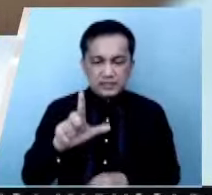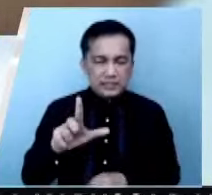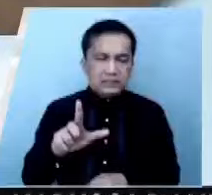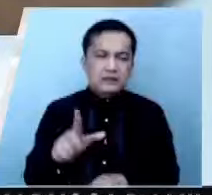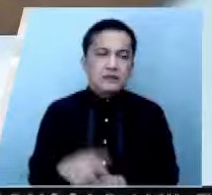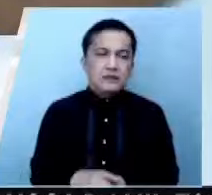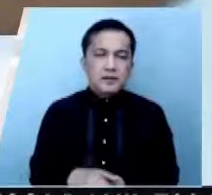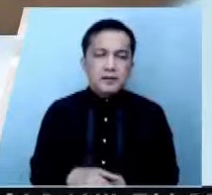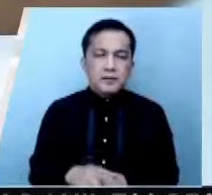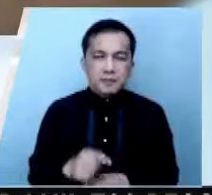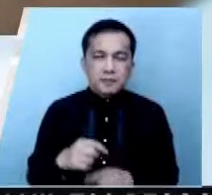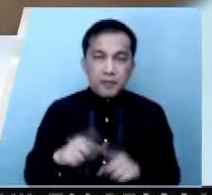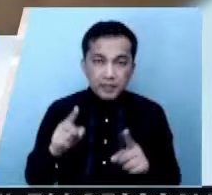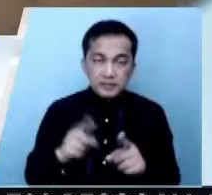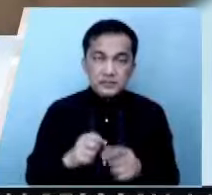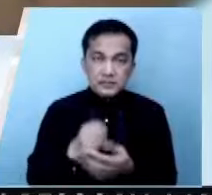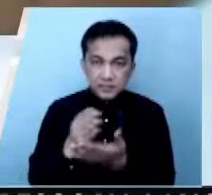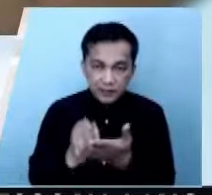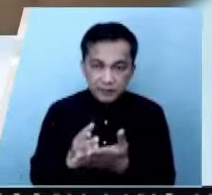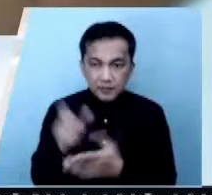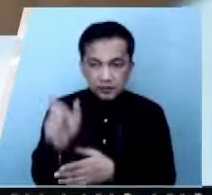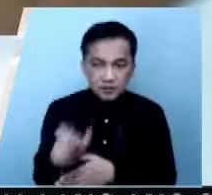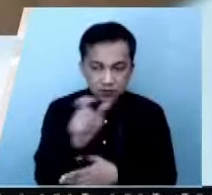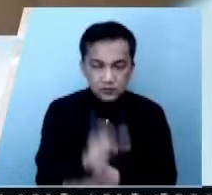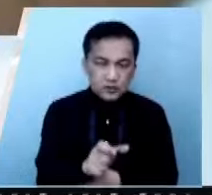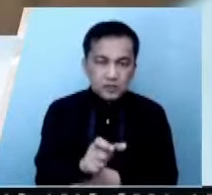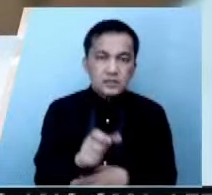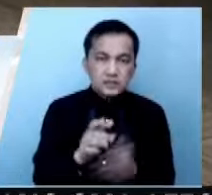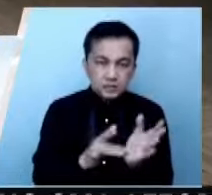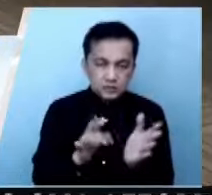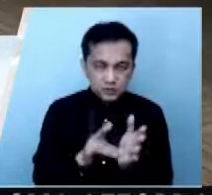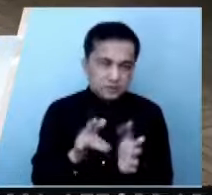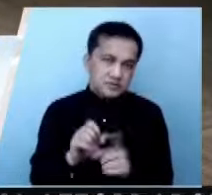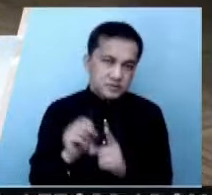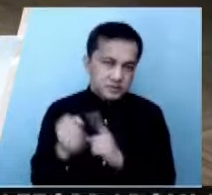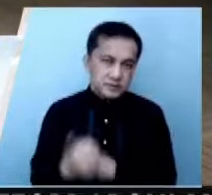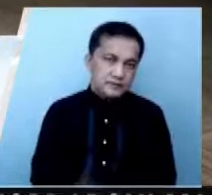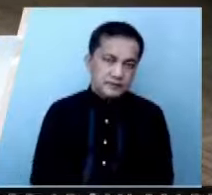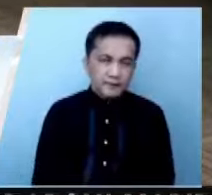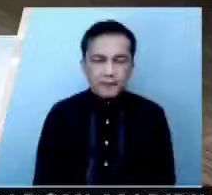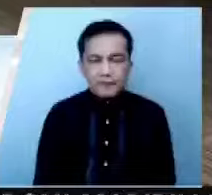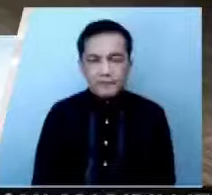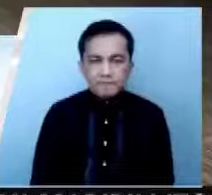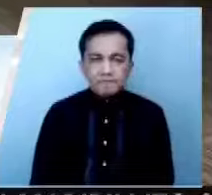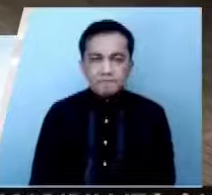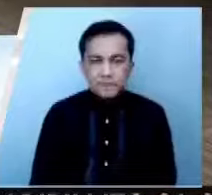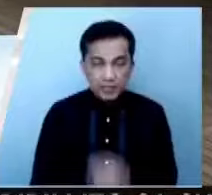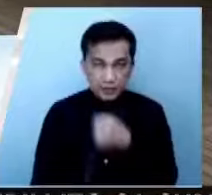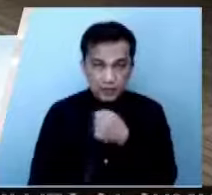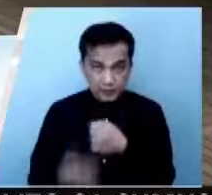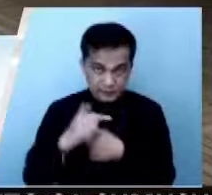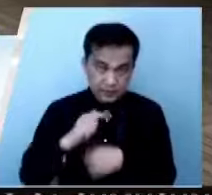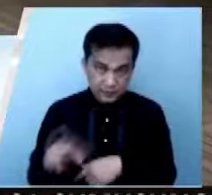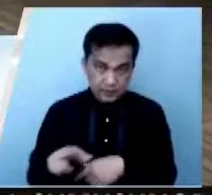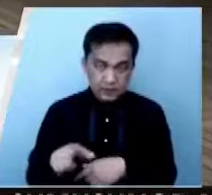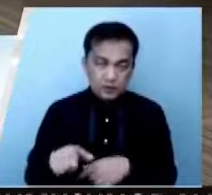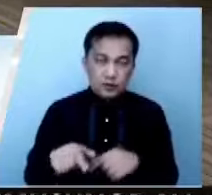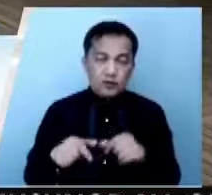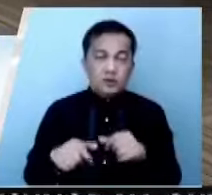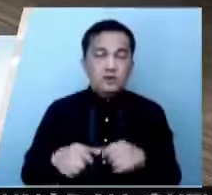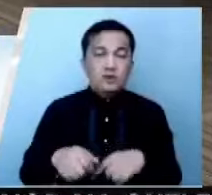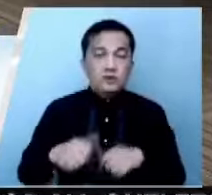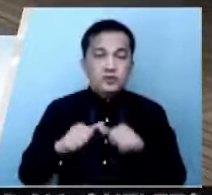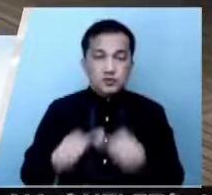some individuals who are trying to take advantage of situations. Ipagpapatuloy ang pagdinig bukas. Para sa